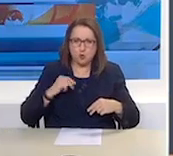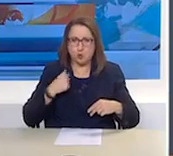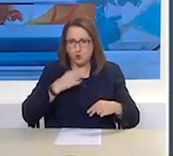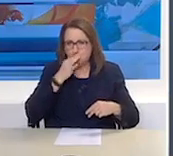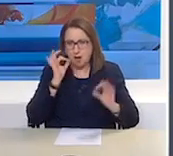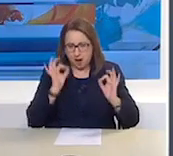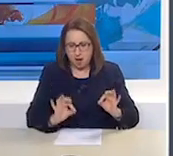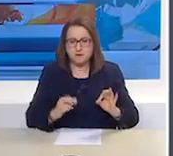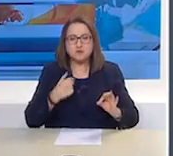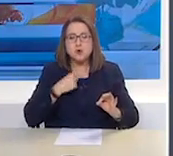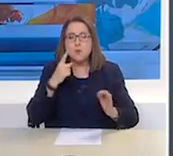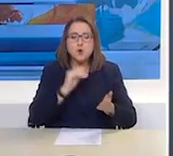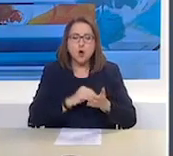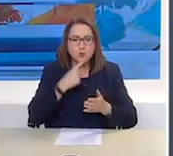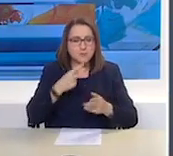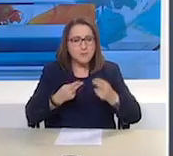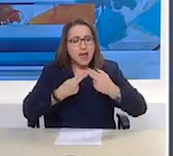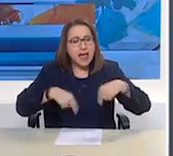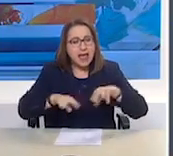την Επιτροπή είναι ότι